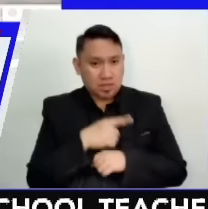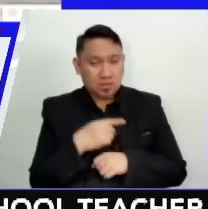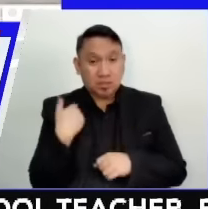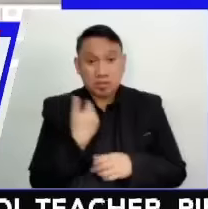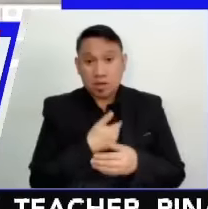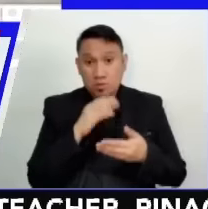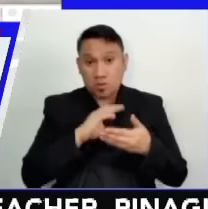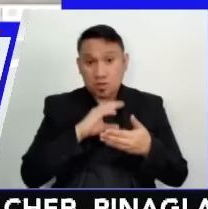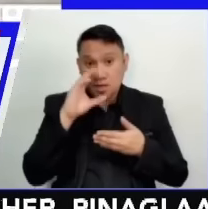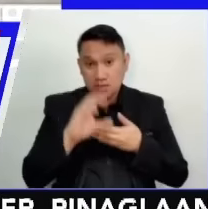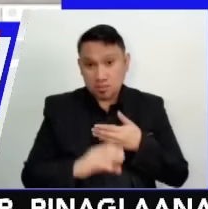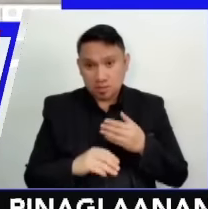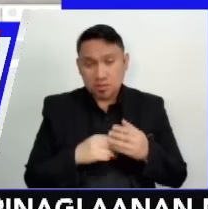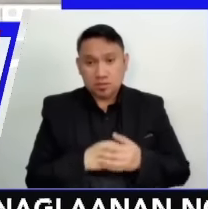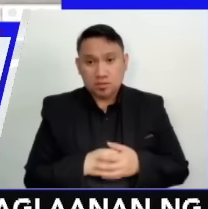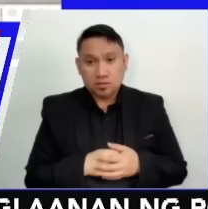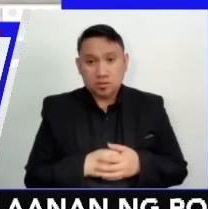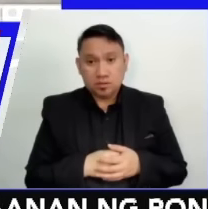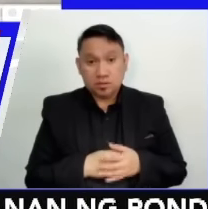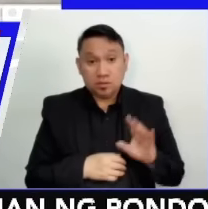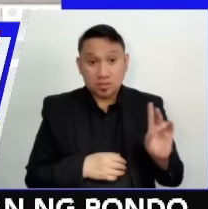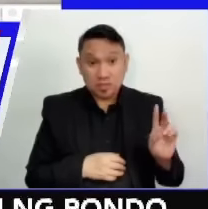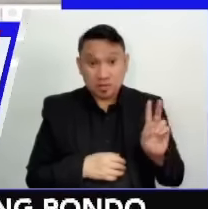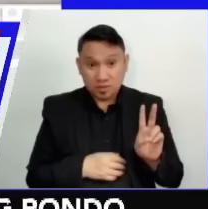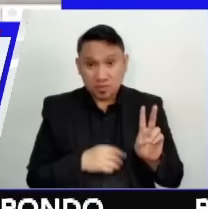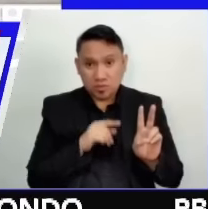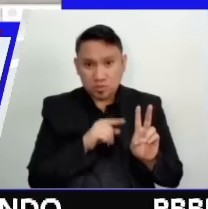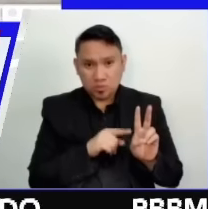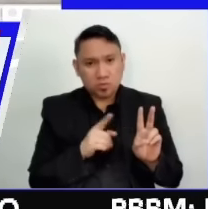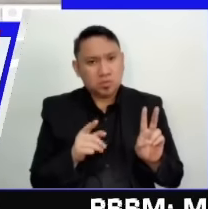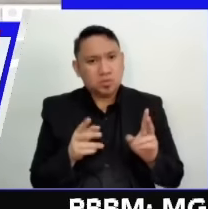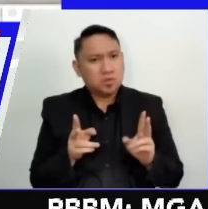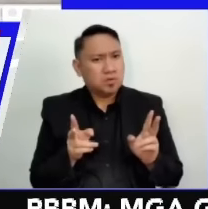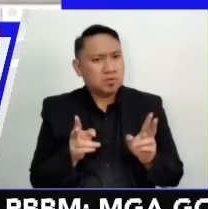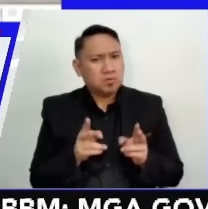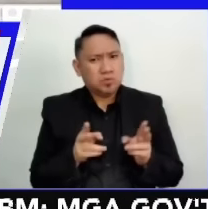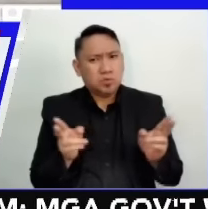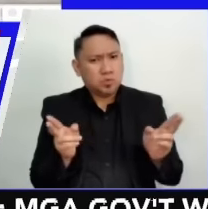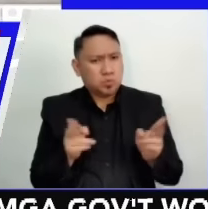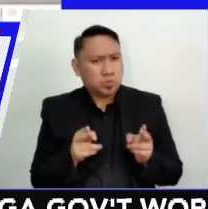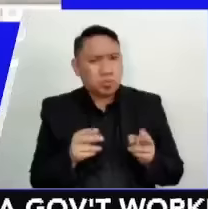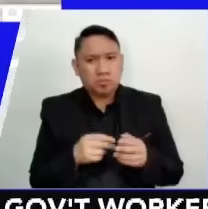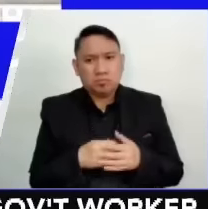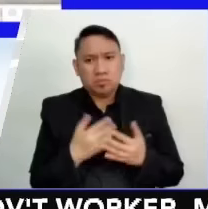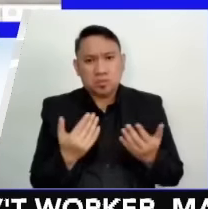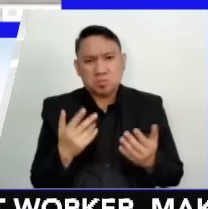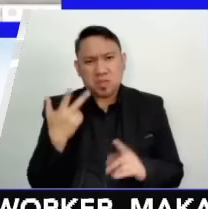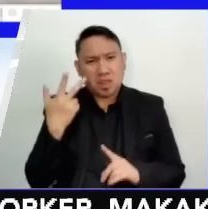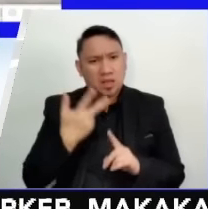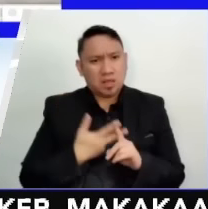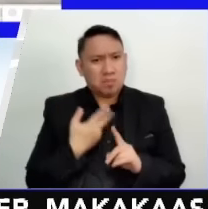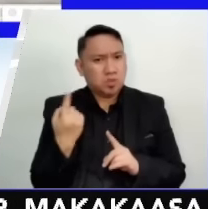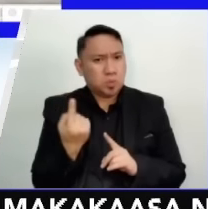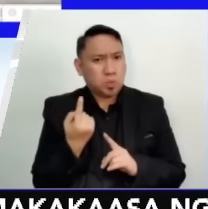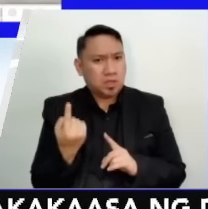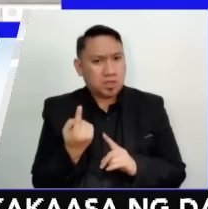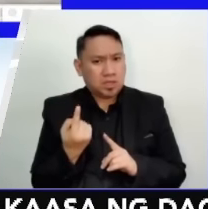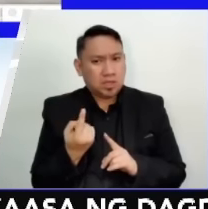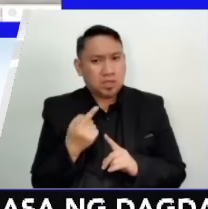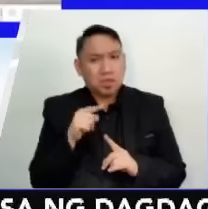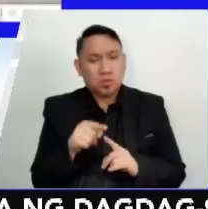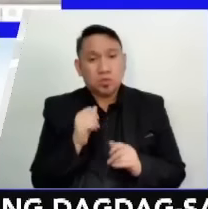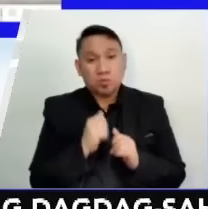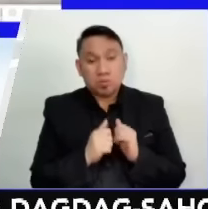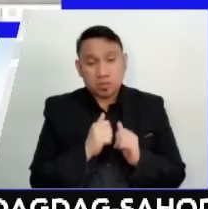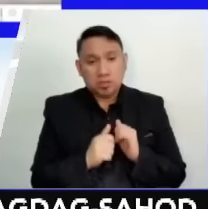ah 72 session days parang kulang-kulang ah ah 3 months yan so talagang paspasan at alam naman